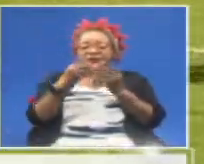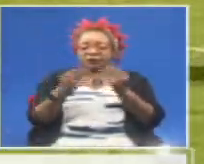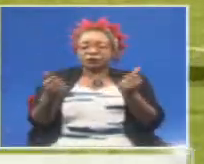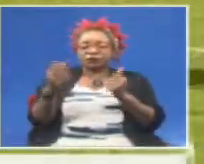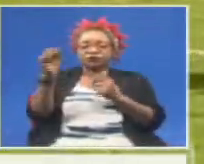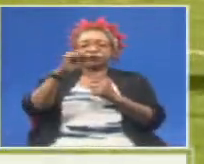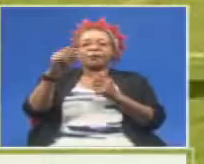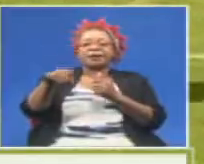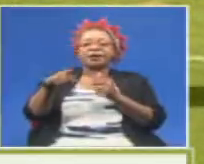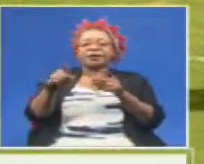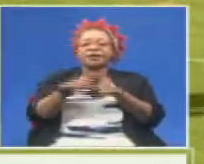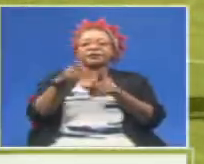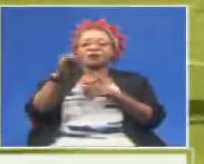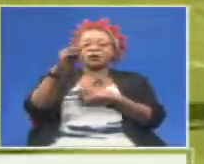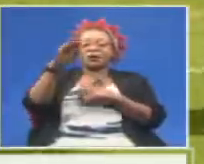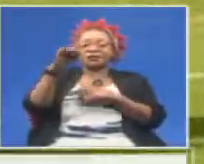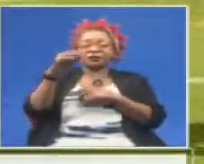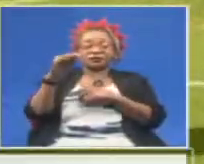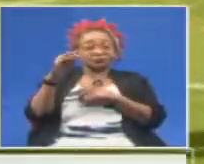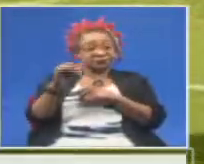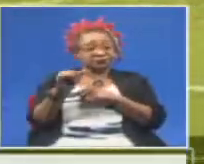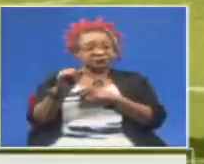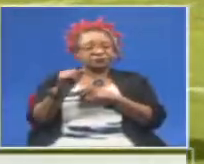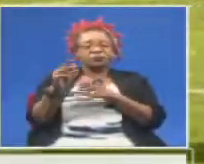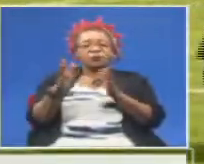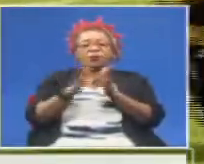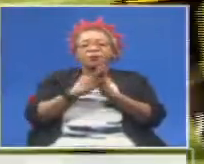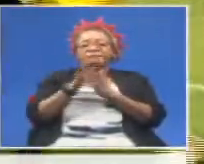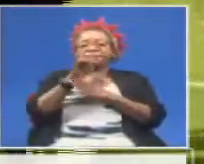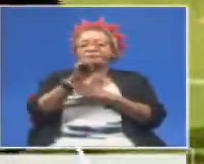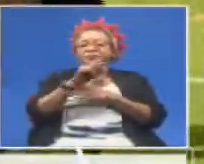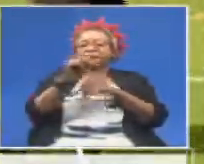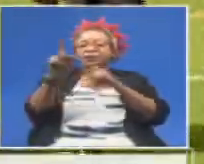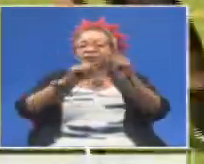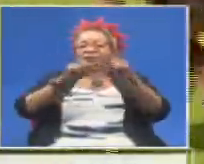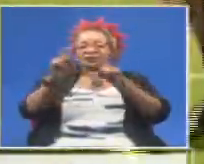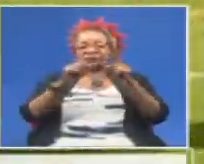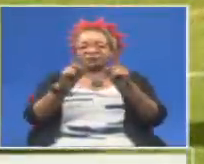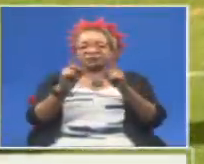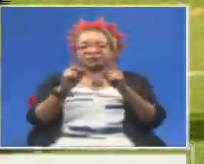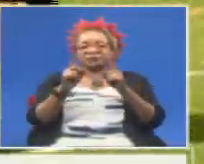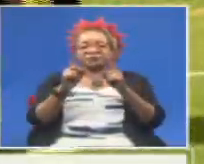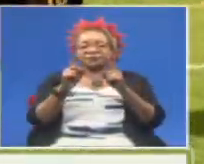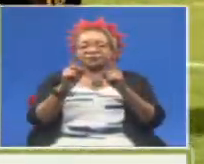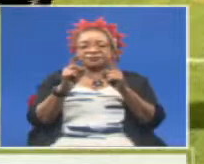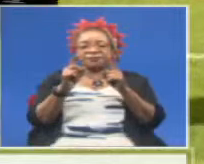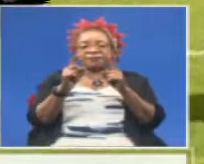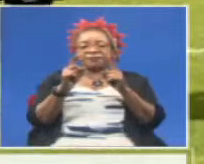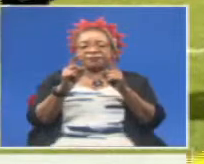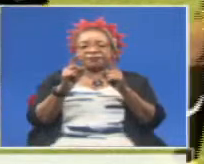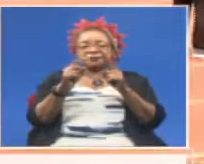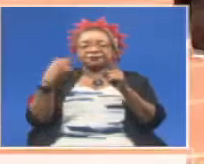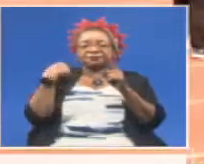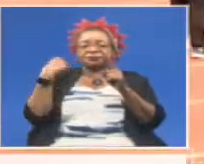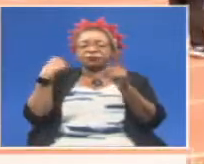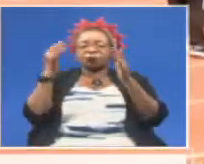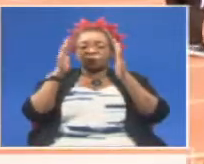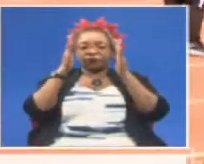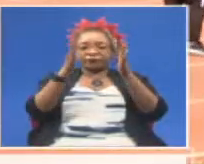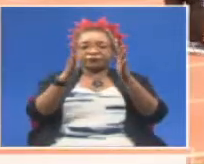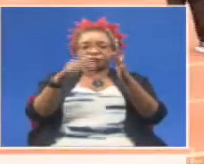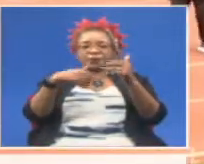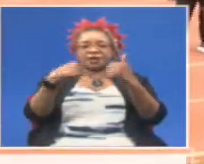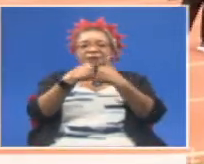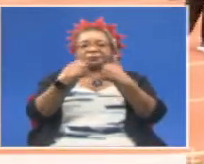and Kariobangi Sharks will face off against Ulinzi Stars. Tangu mwanzo jana walikuwa focus kwa hiyo game.